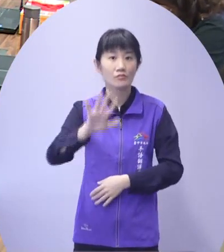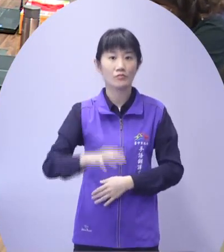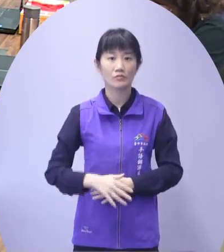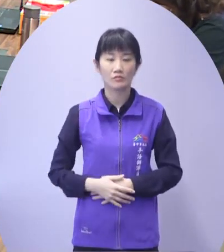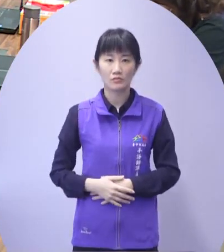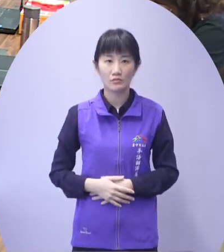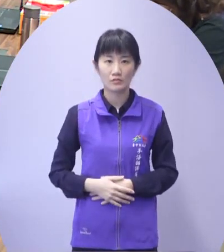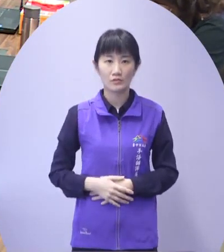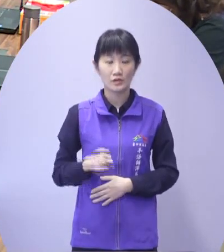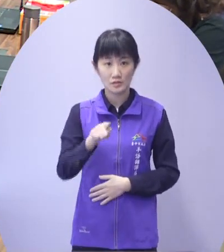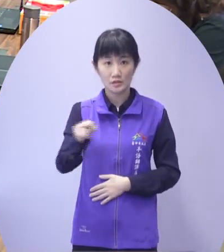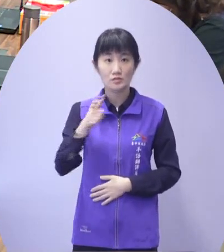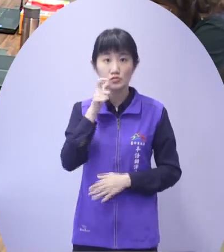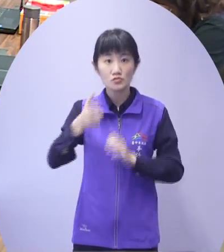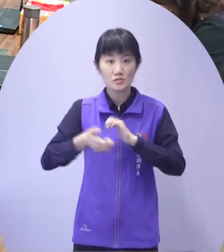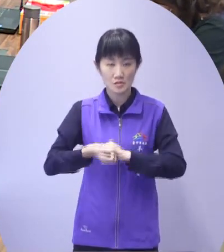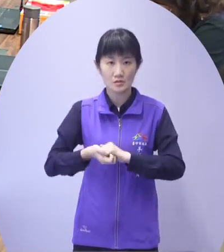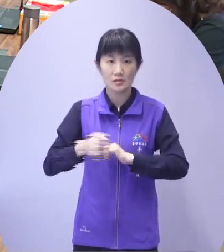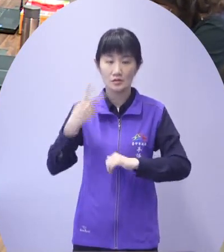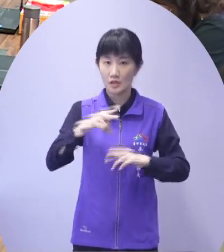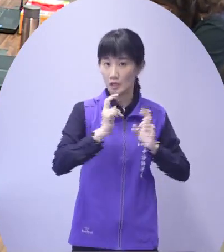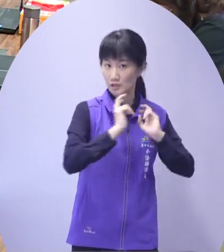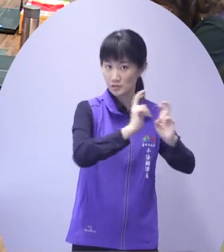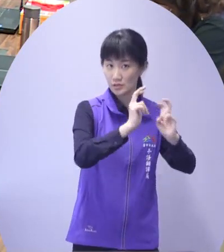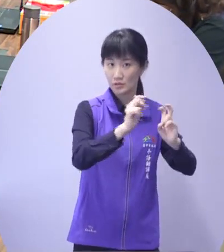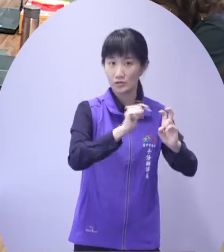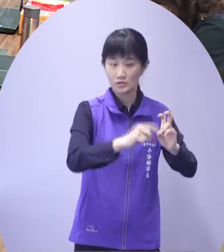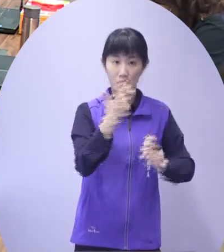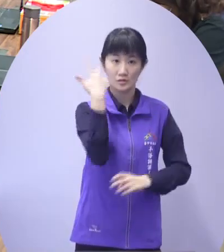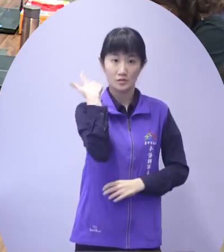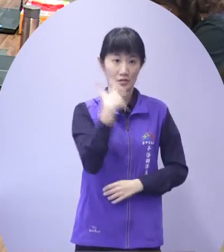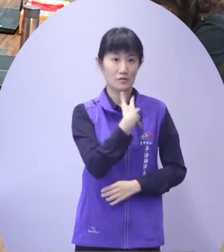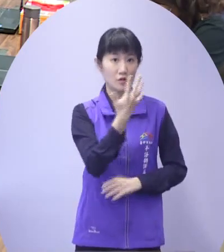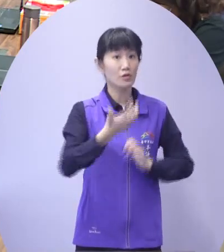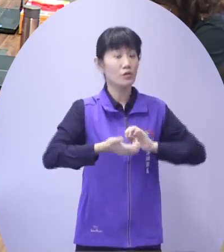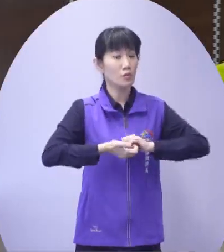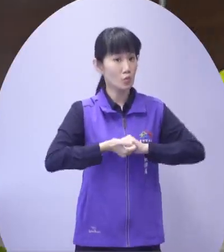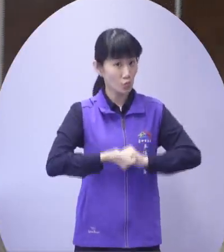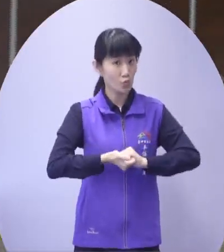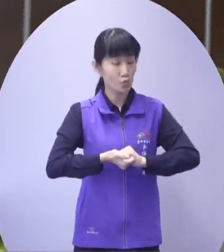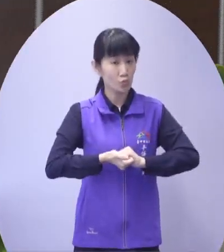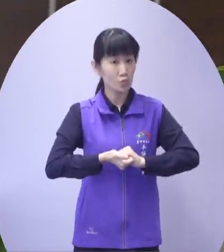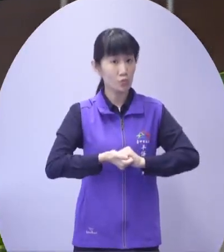现在就不跟动。那针对刚好，因为捷运是上礼拜我才确定可以有